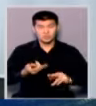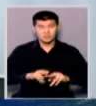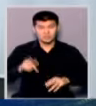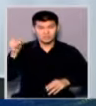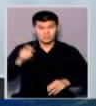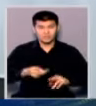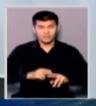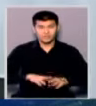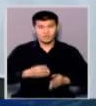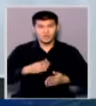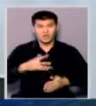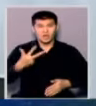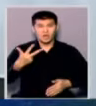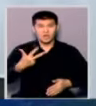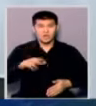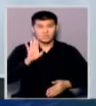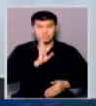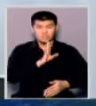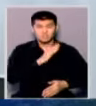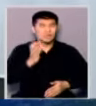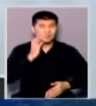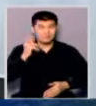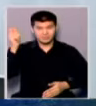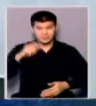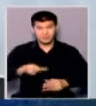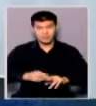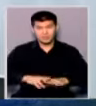жатыр. 39-40 апталық оған тоже